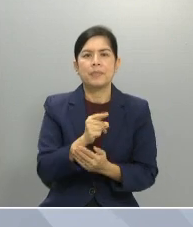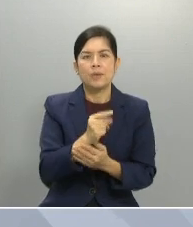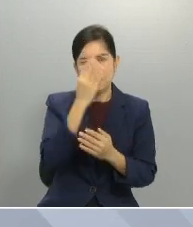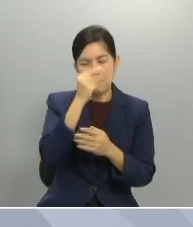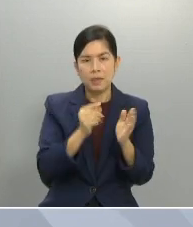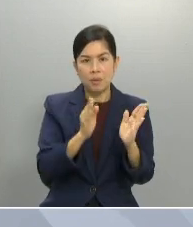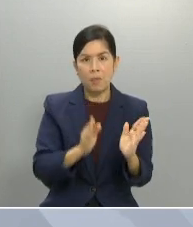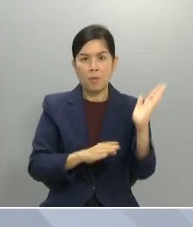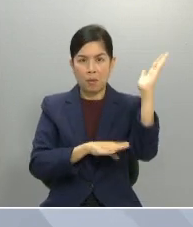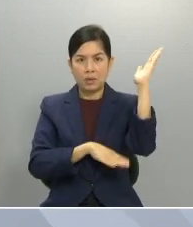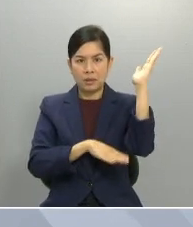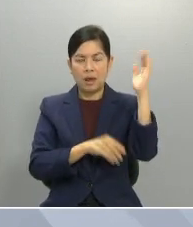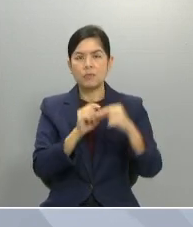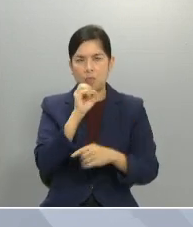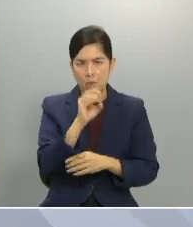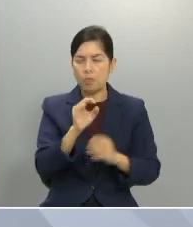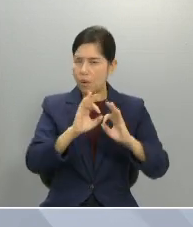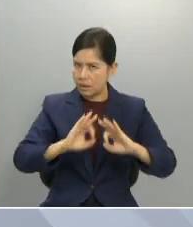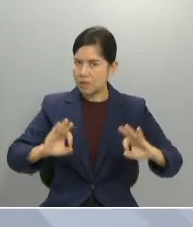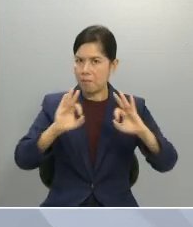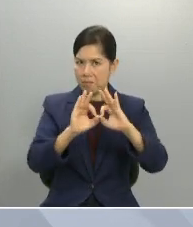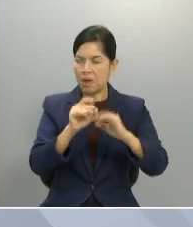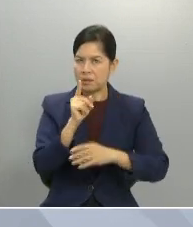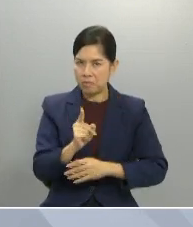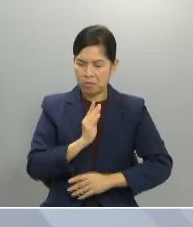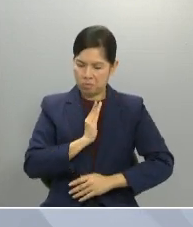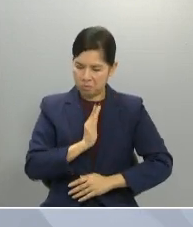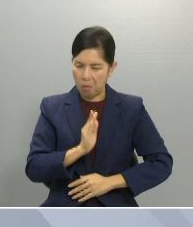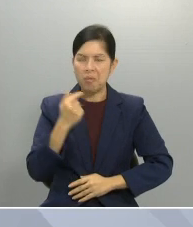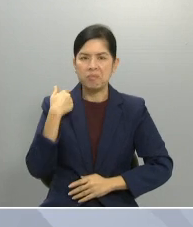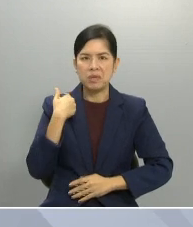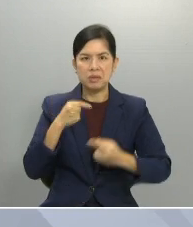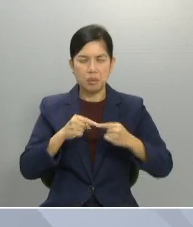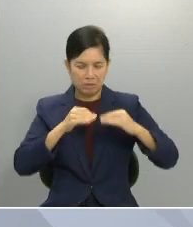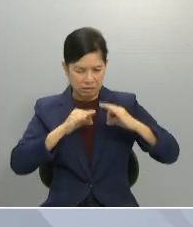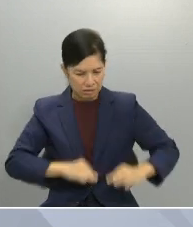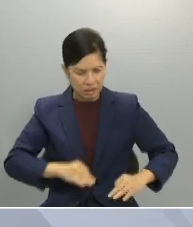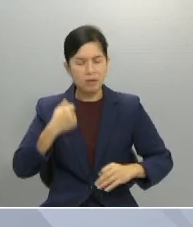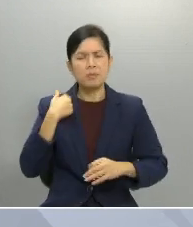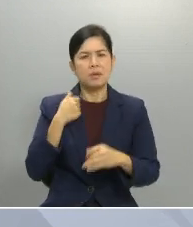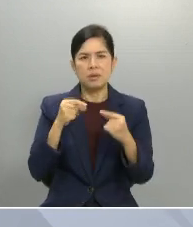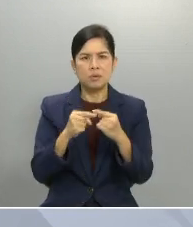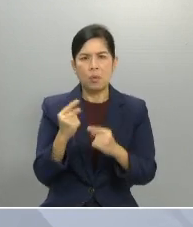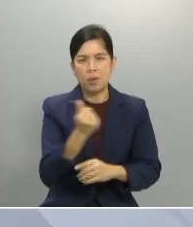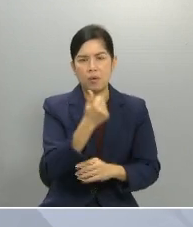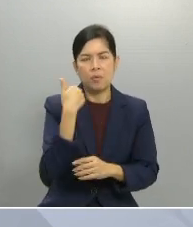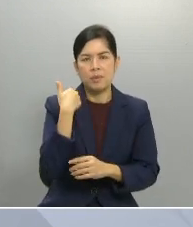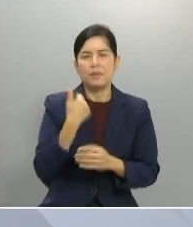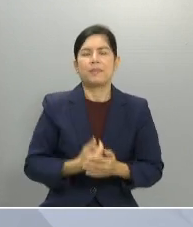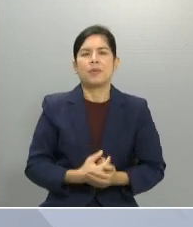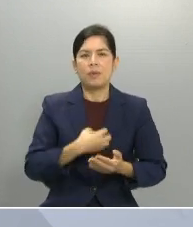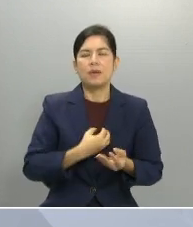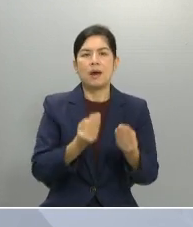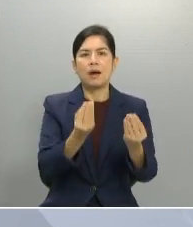เชื่อในความซื่อสัตย์เด็ดขาดกล้าตัดสินใจทำให้บ้านเมืองเกิดความสงบและต้องการให้บริหารประเทศ